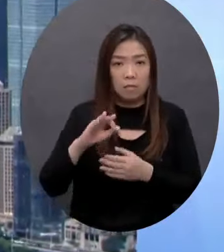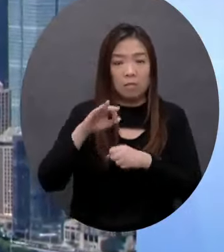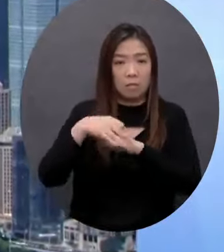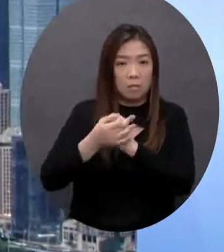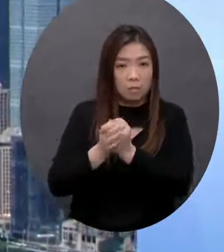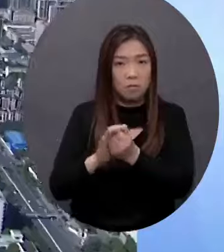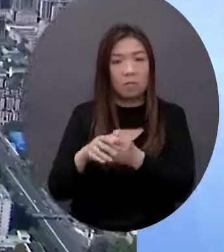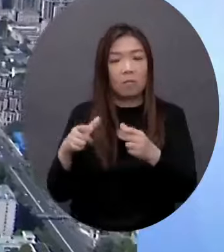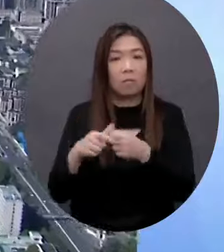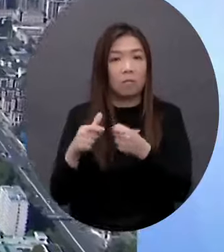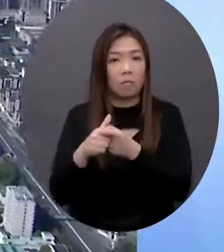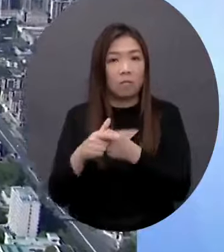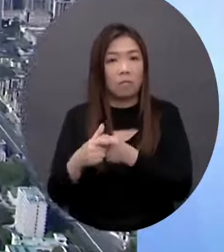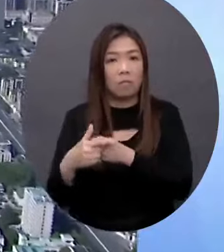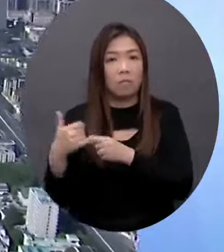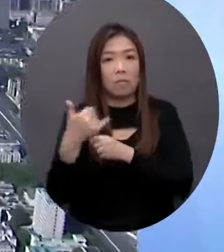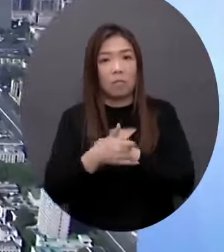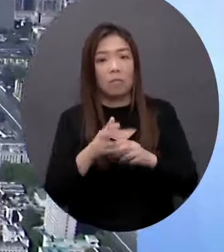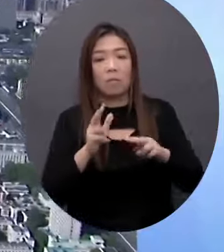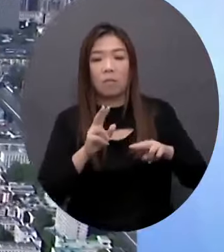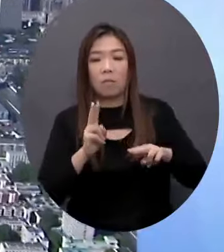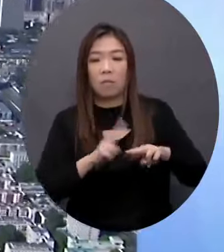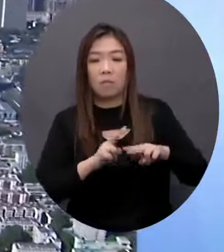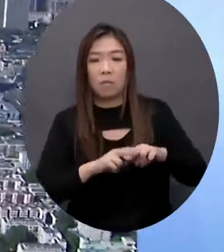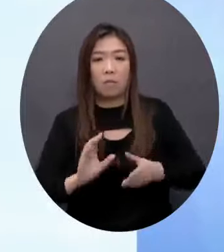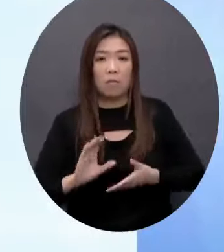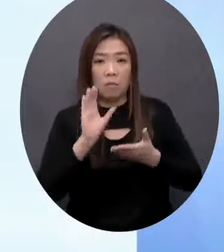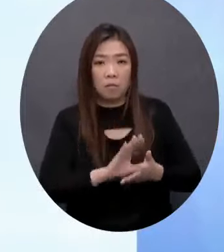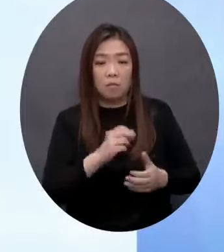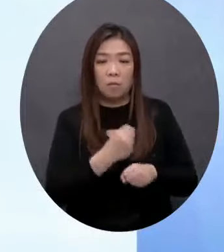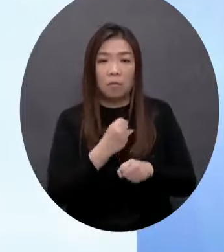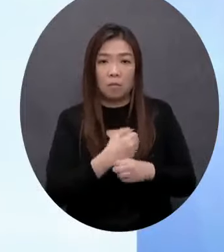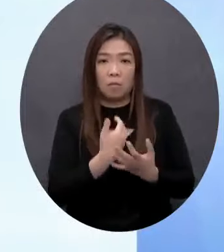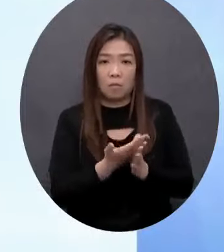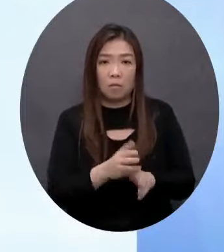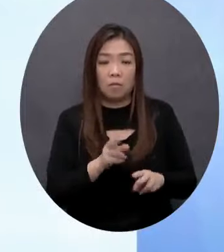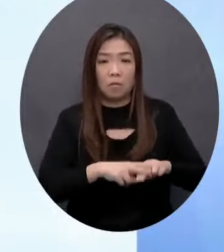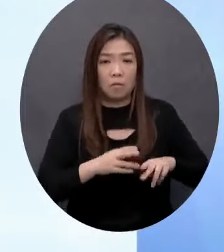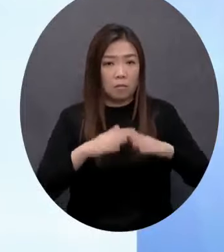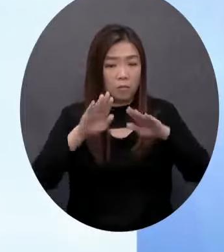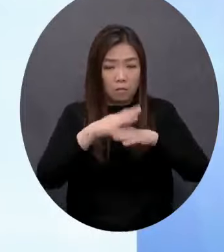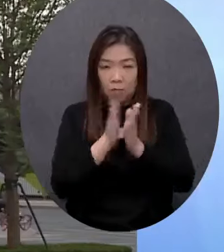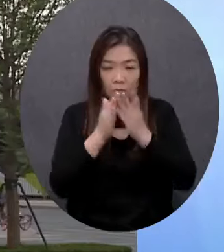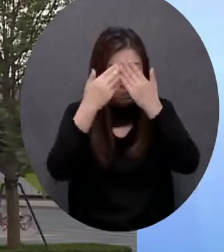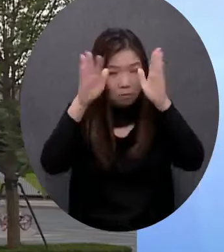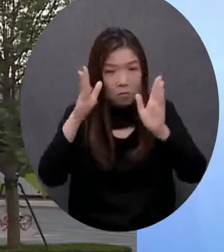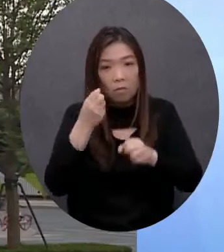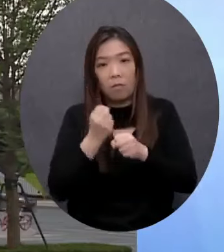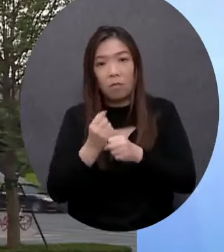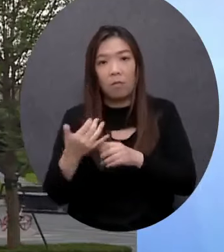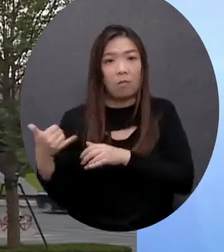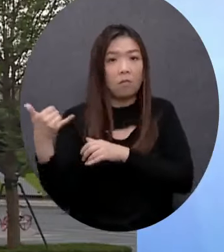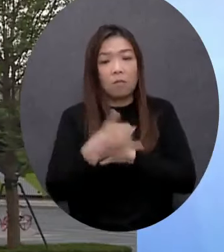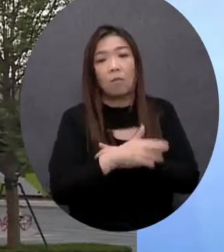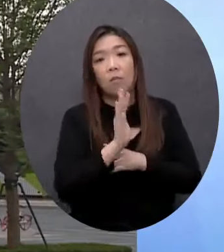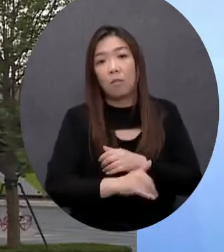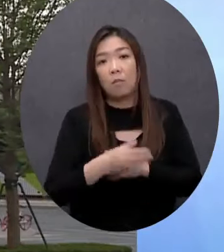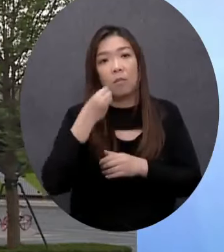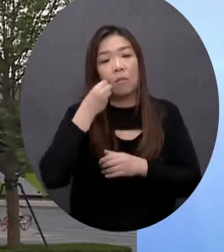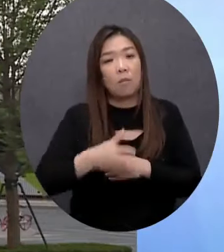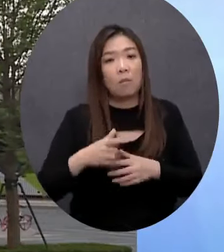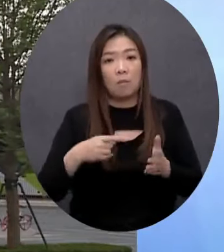國企業赴華投資興業。中方已經全面開放製造業准入，將會加快放寬電信、